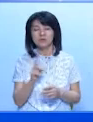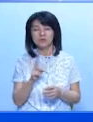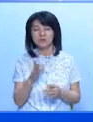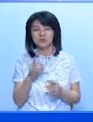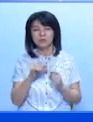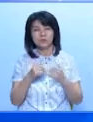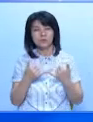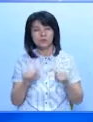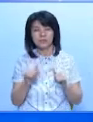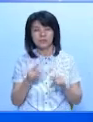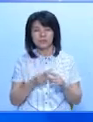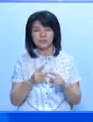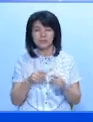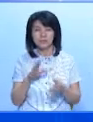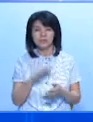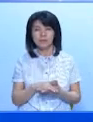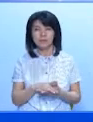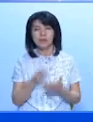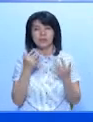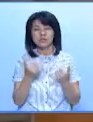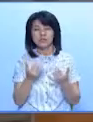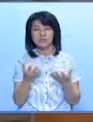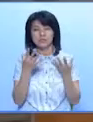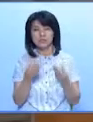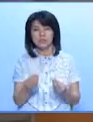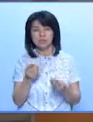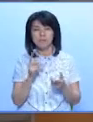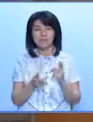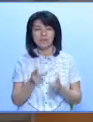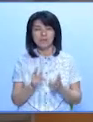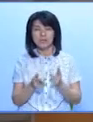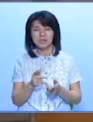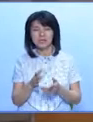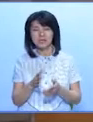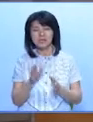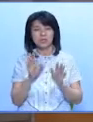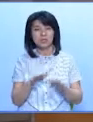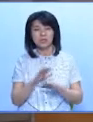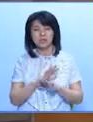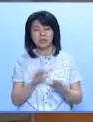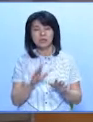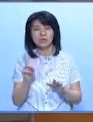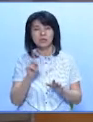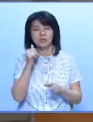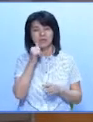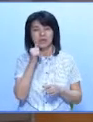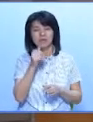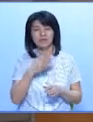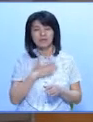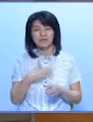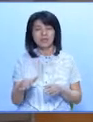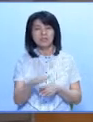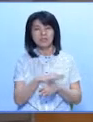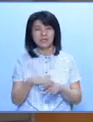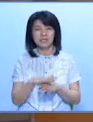труда? Спасибо, Ергали. Сегодняшний день по-настоящему примечателен не только тем, что завтра в нашей стране